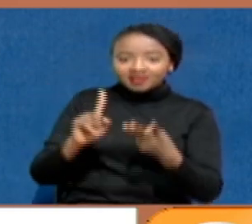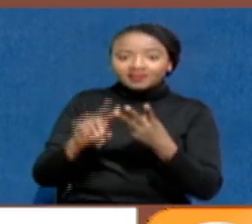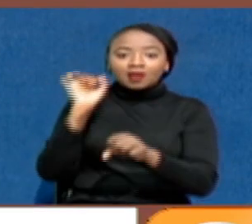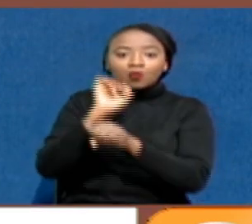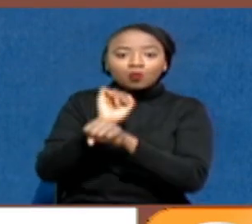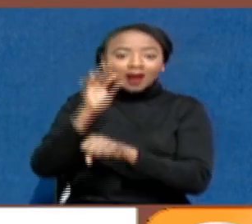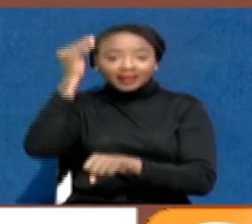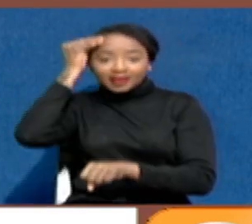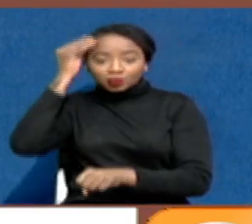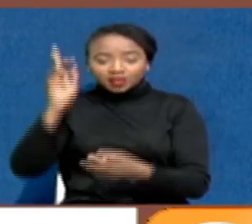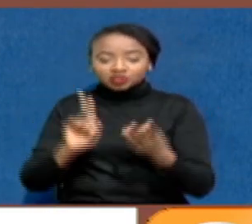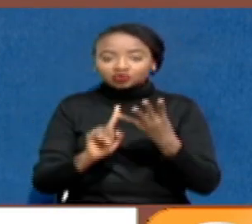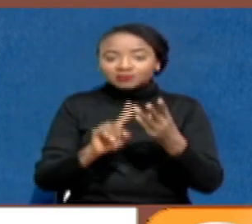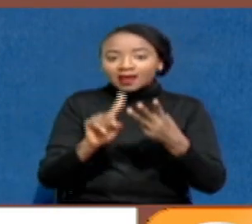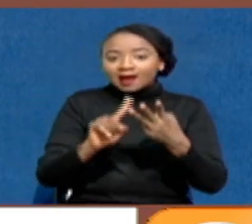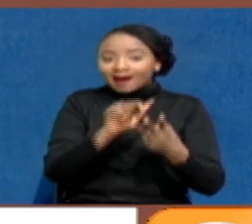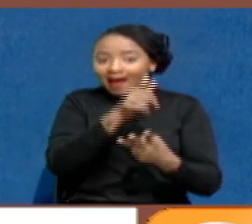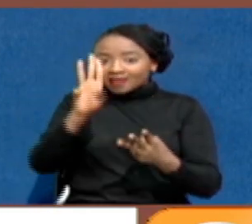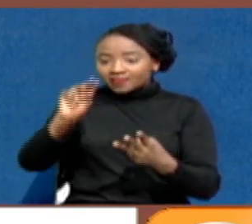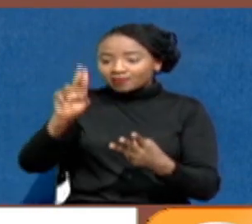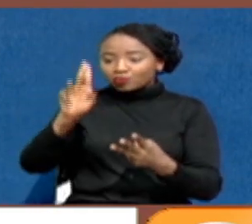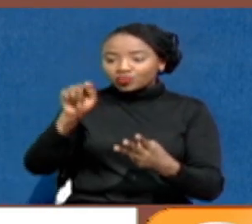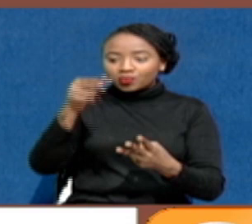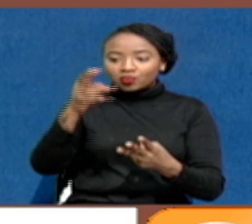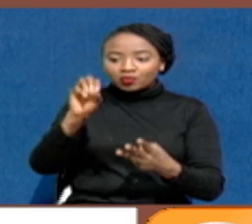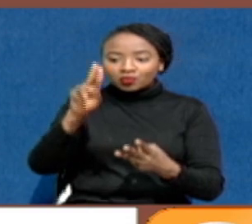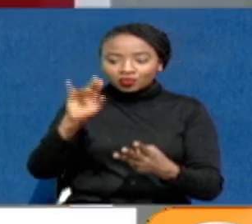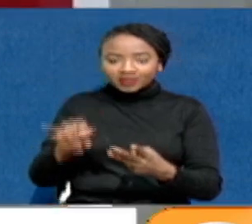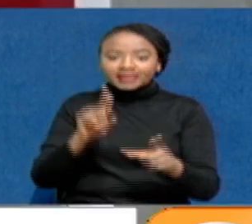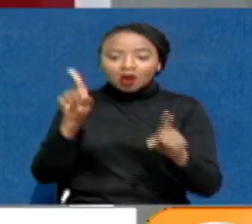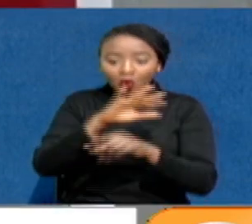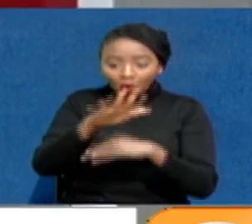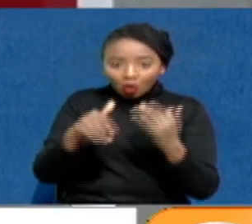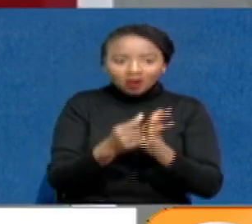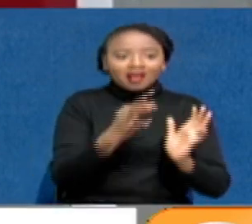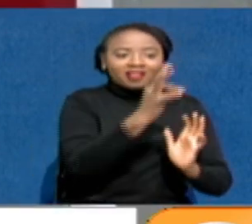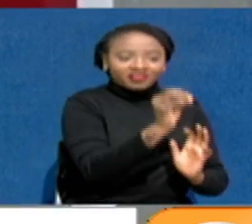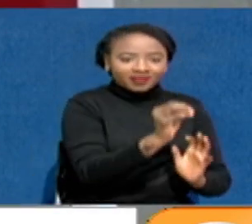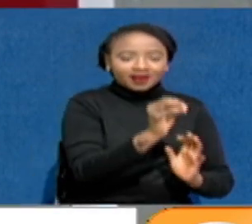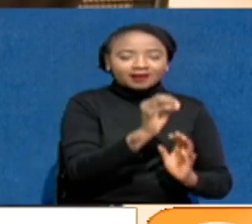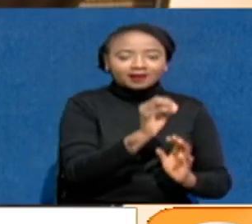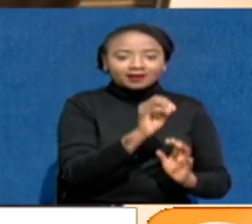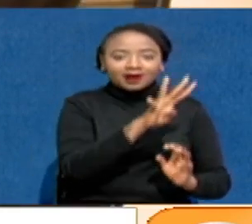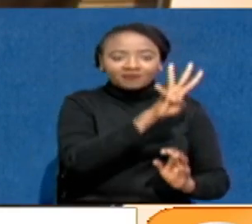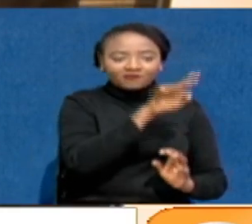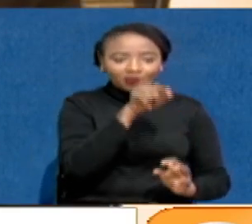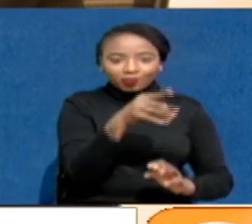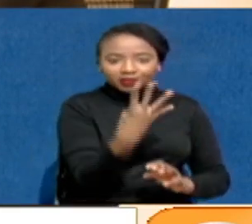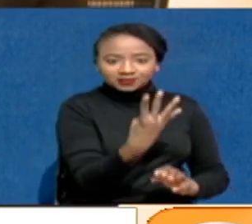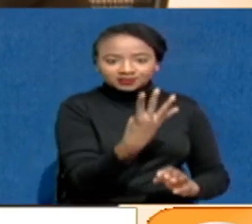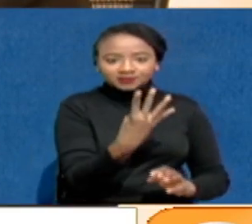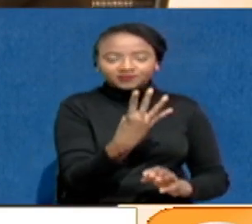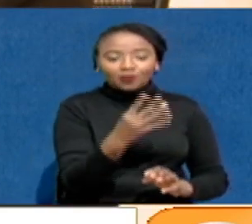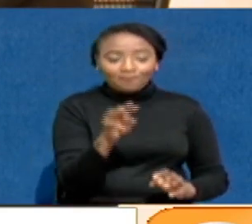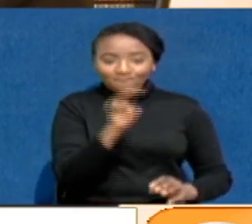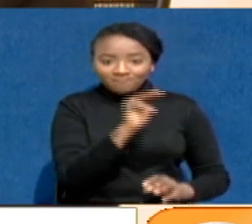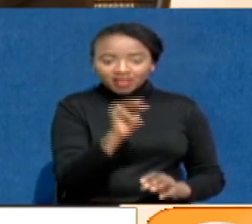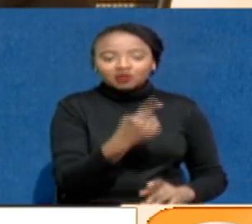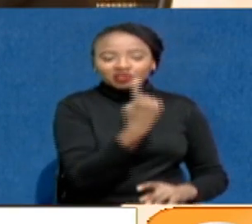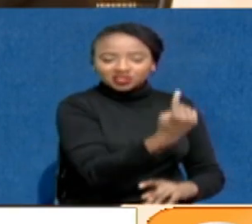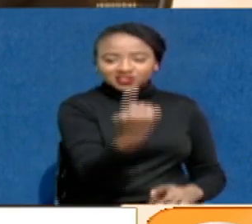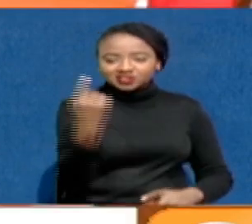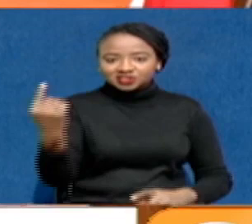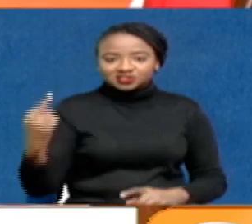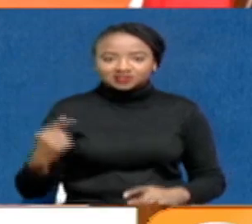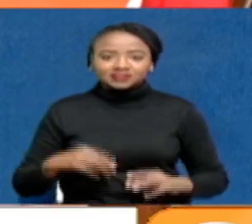Muya watafidiwa milioni 8.4 kila mmoja baada ya jaji Helen Wasilwa kutoa uamuzi wake hii